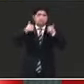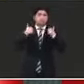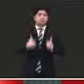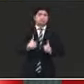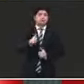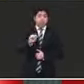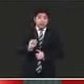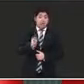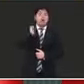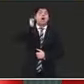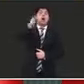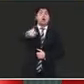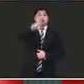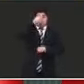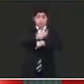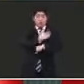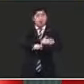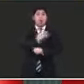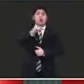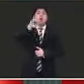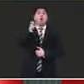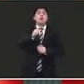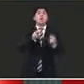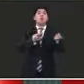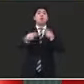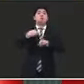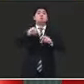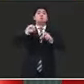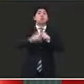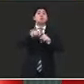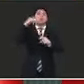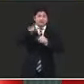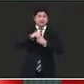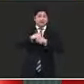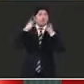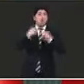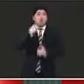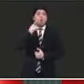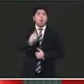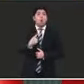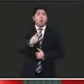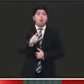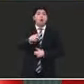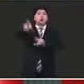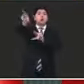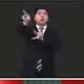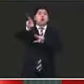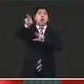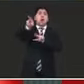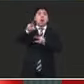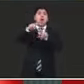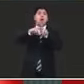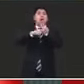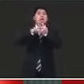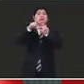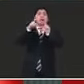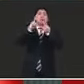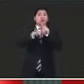Yarın ülkemizin önemli ulaşım projeleri arasında yer alan Çanakkale Ayvacık